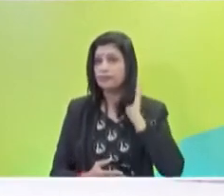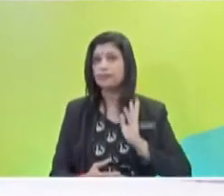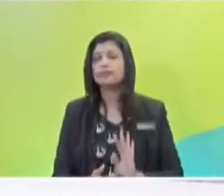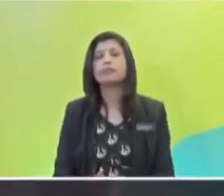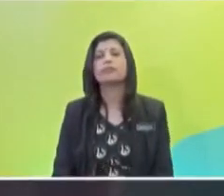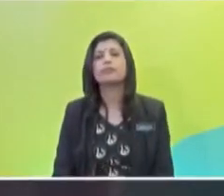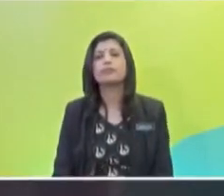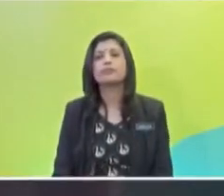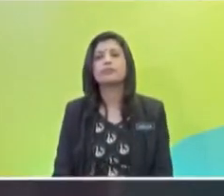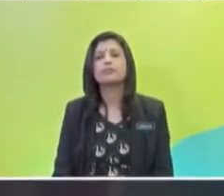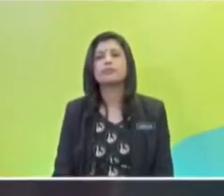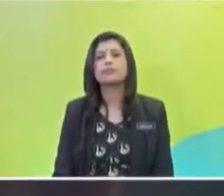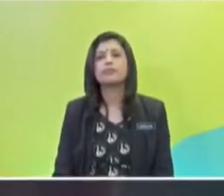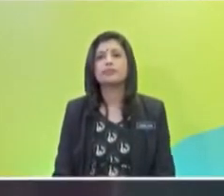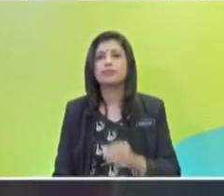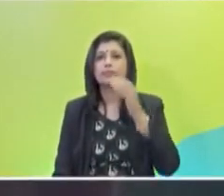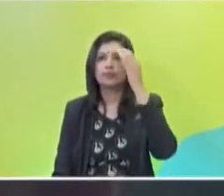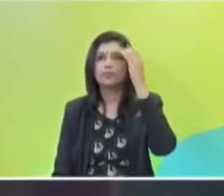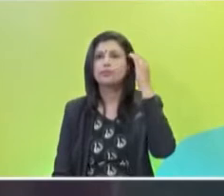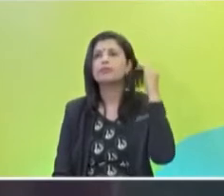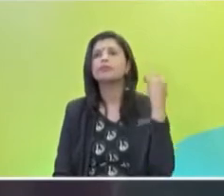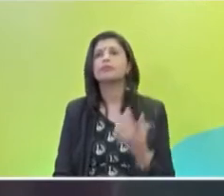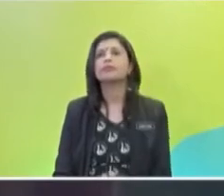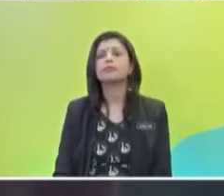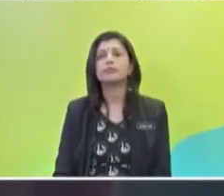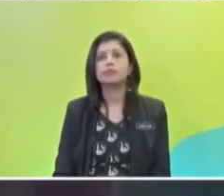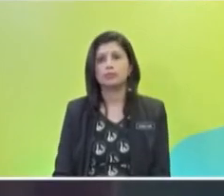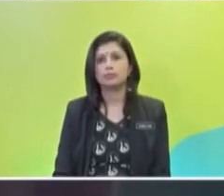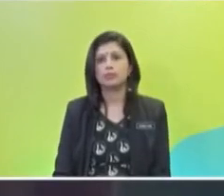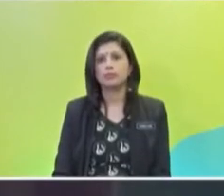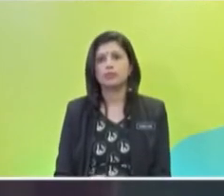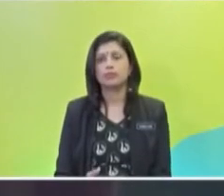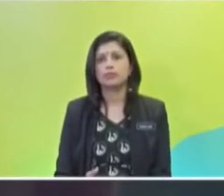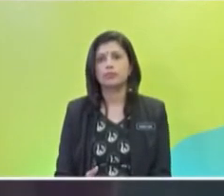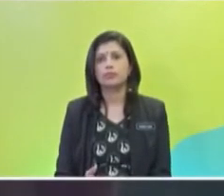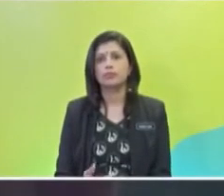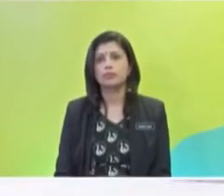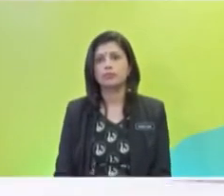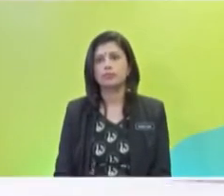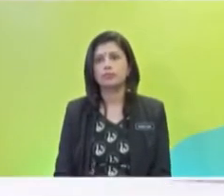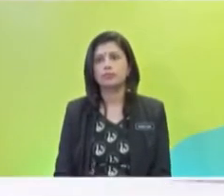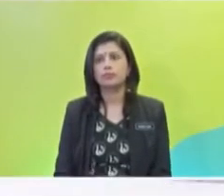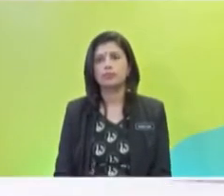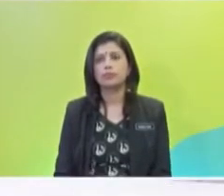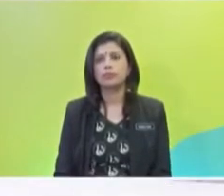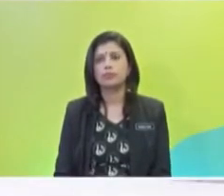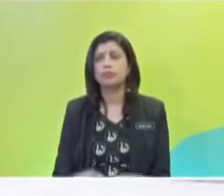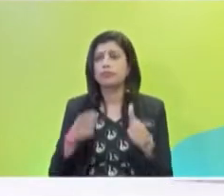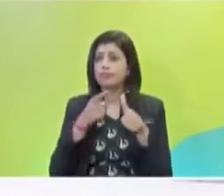kita lihat apakah menu istimewa yang ada di kafe cikgu. Jom okay, cikgu. Okey, silakan buka, kita tengok menu pertama. Menu